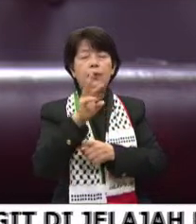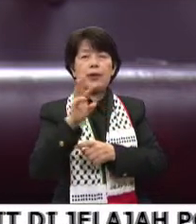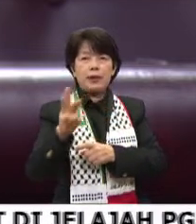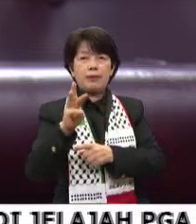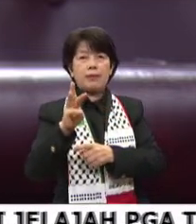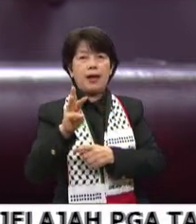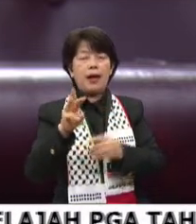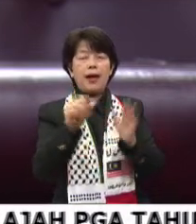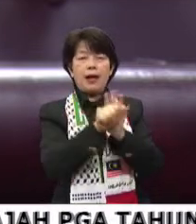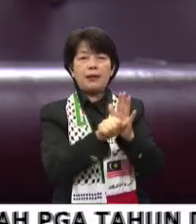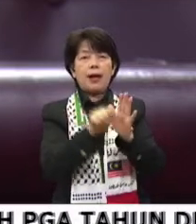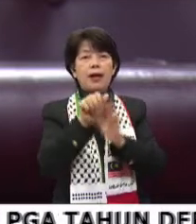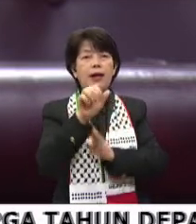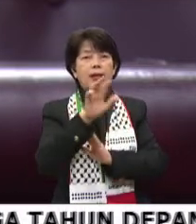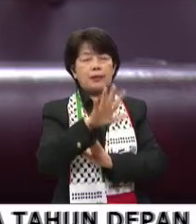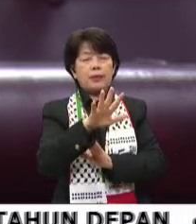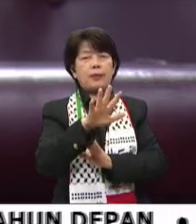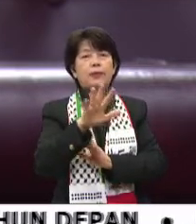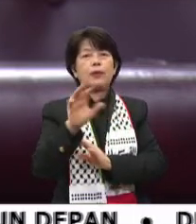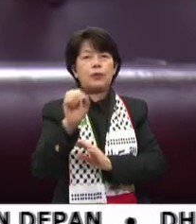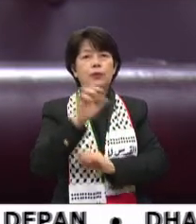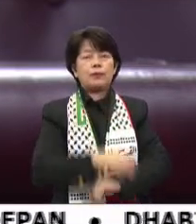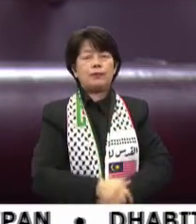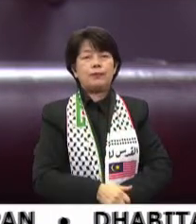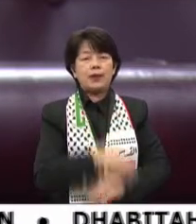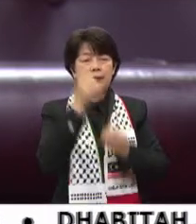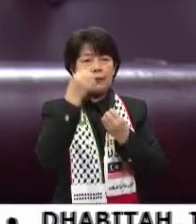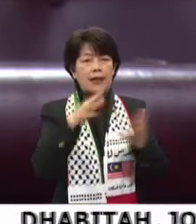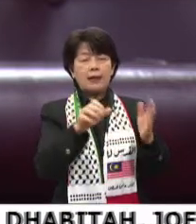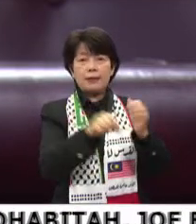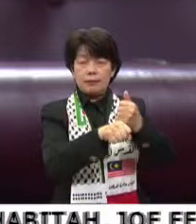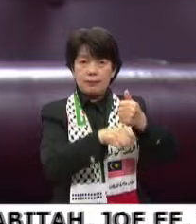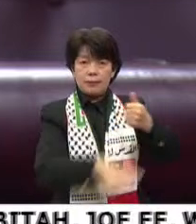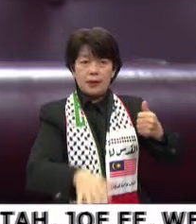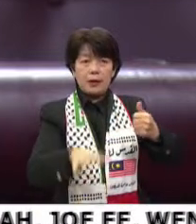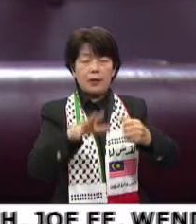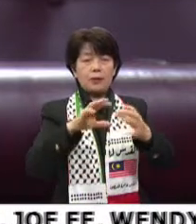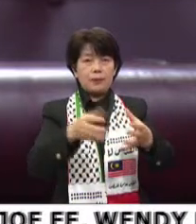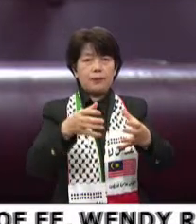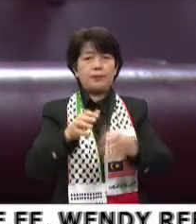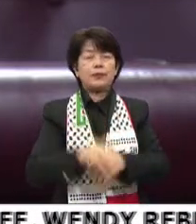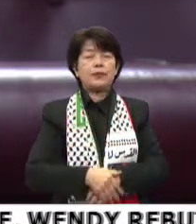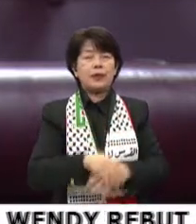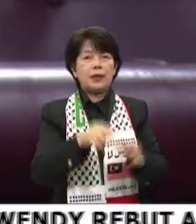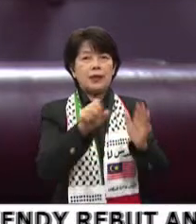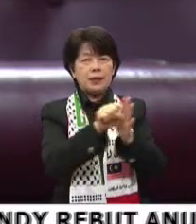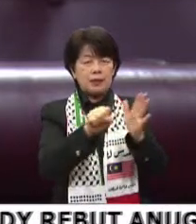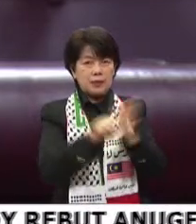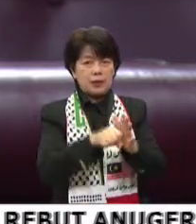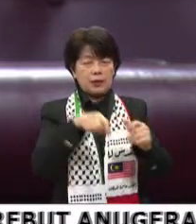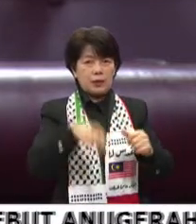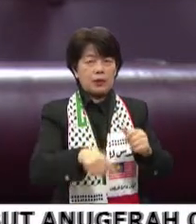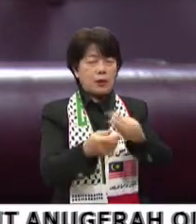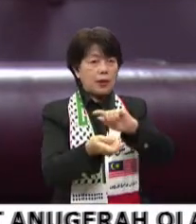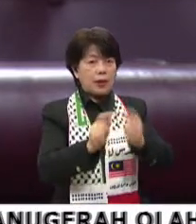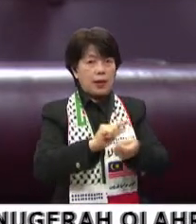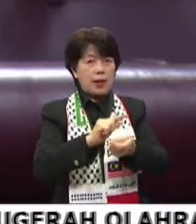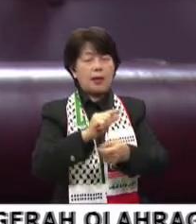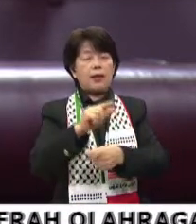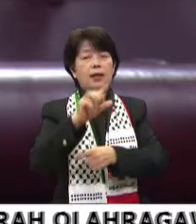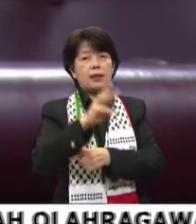akta 350 subseksyen 26 1B sedia ada diganti dengan subsekyen